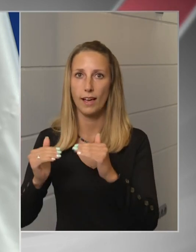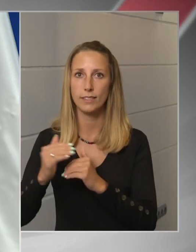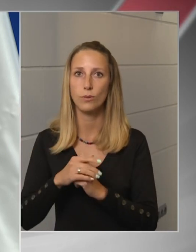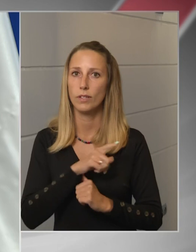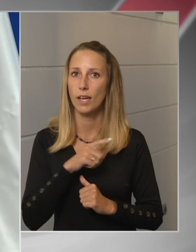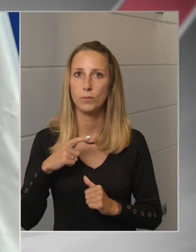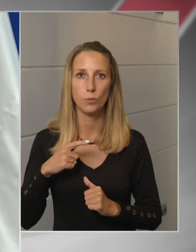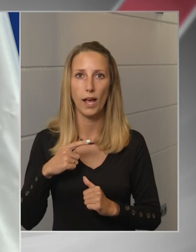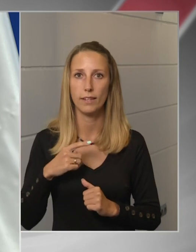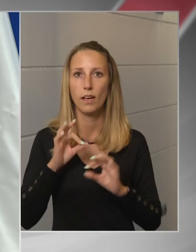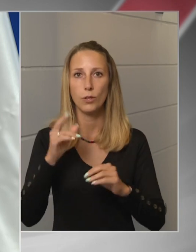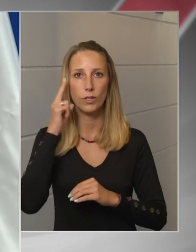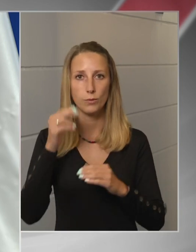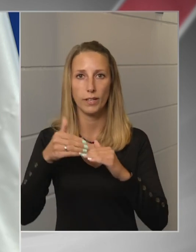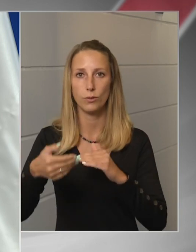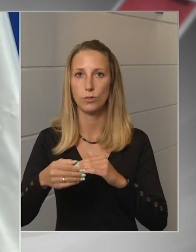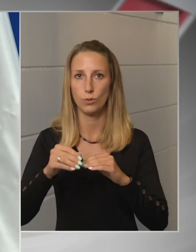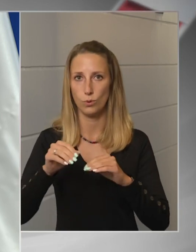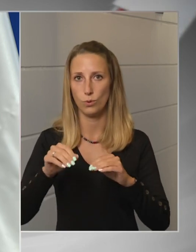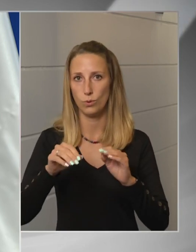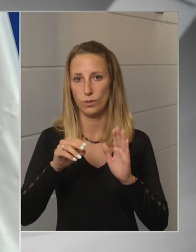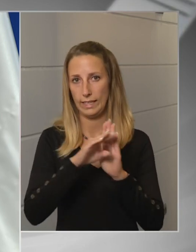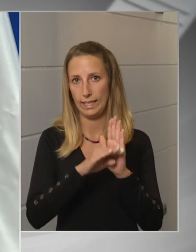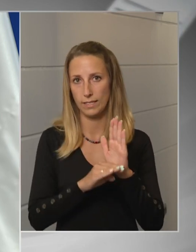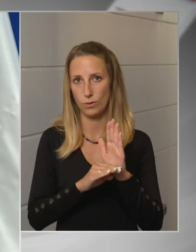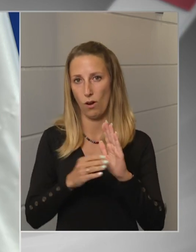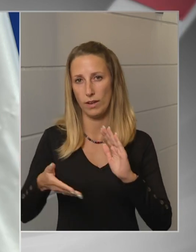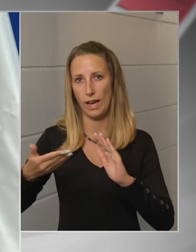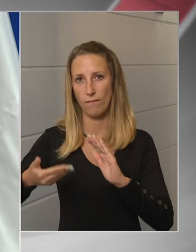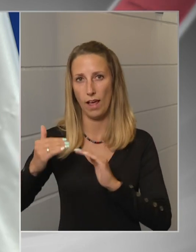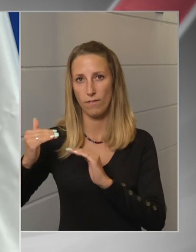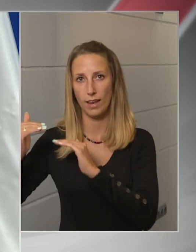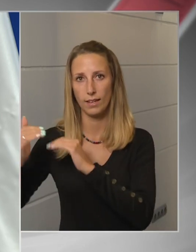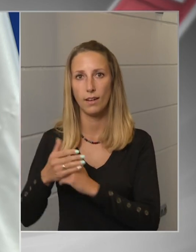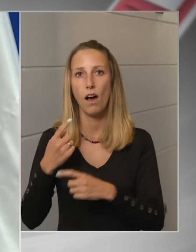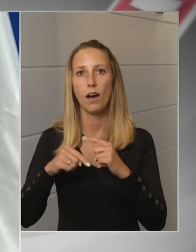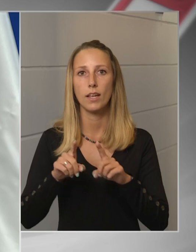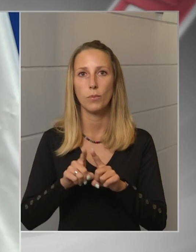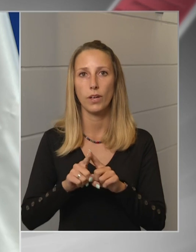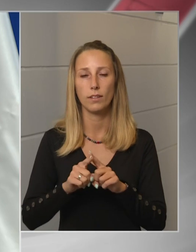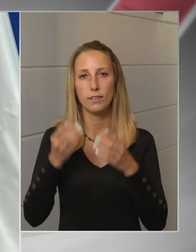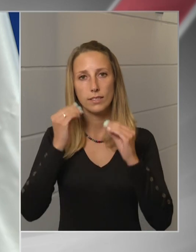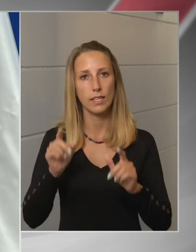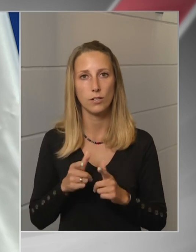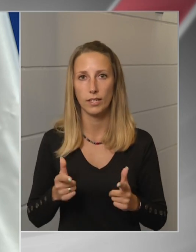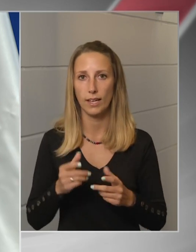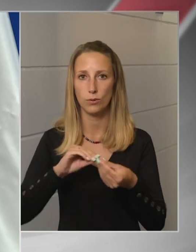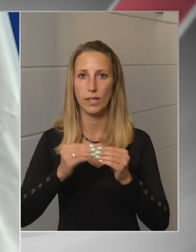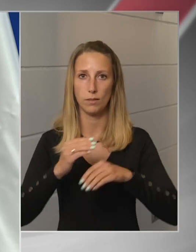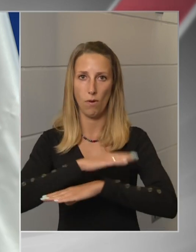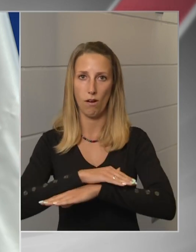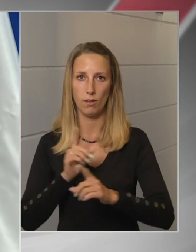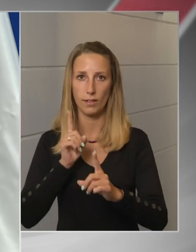nem csupán a jól ismert külső tényezők hajtják felfelé, hanem olyan tisztességtelen üzleti